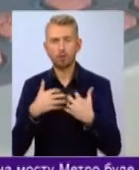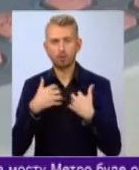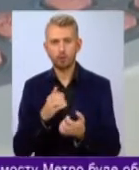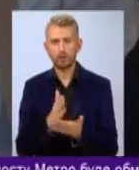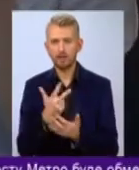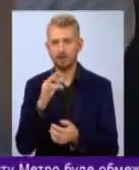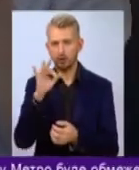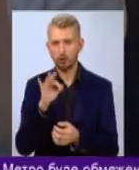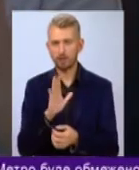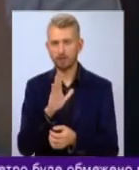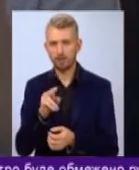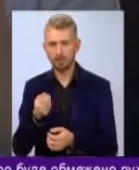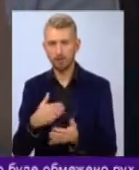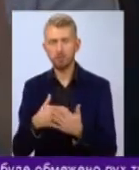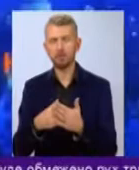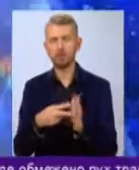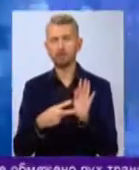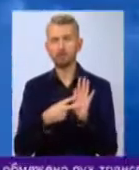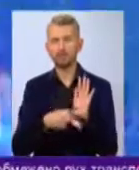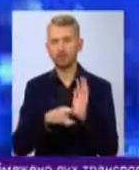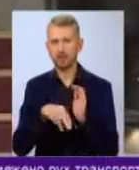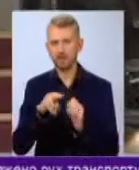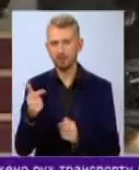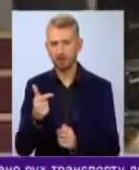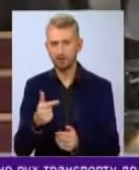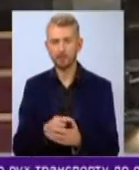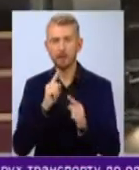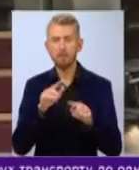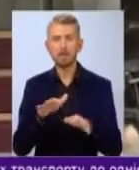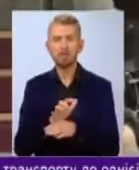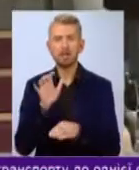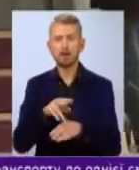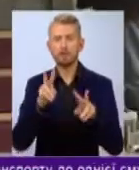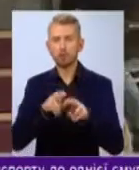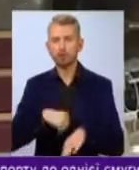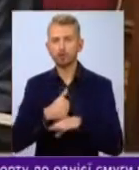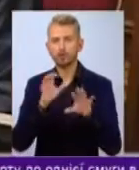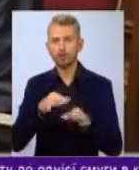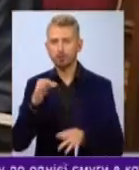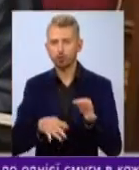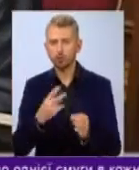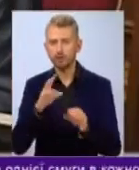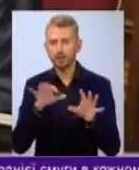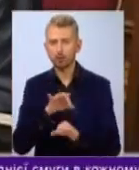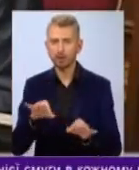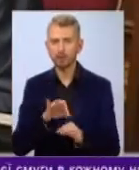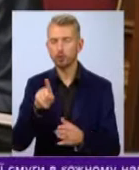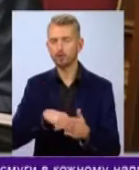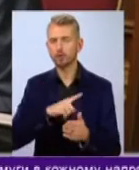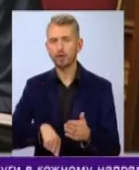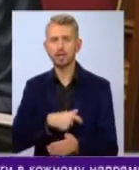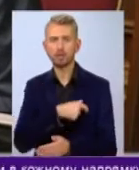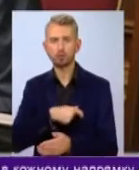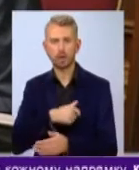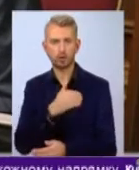ВВП, приблизно 70 мільярдів гривень. Парламент направив на розгляд Конституційного суду два законопроекти про скасування